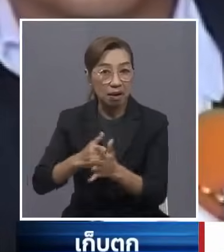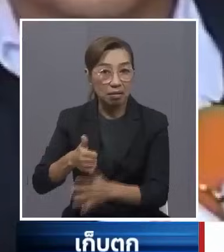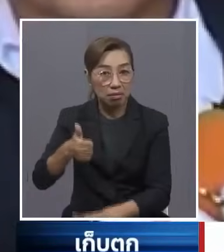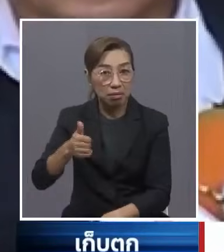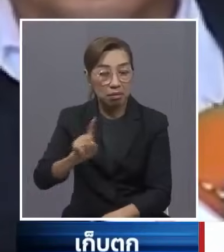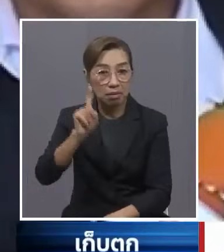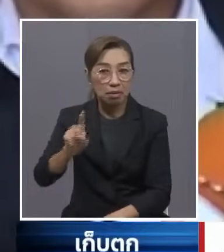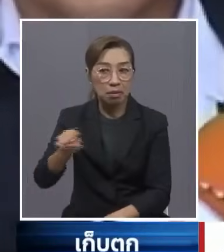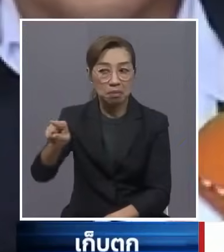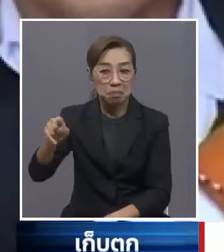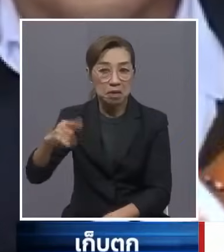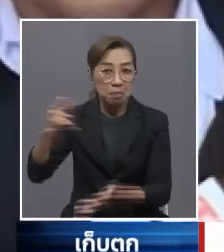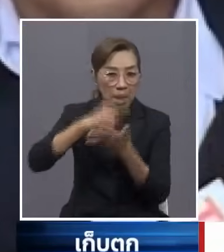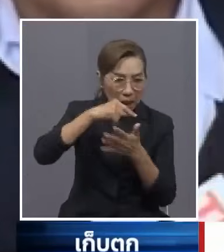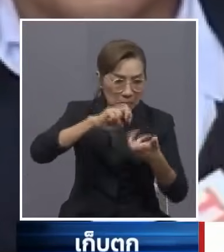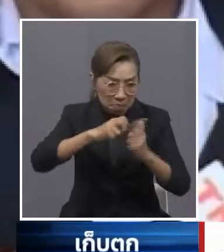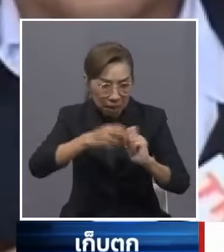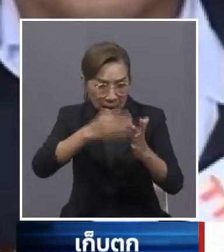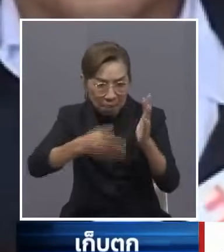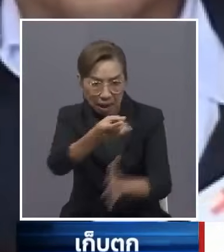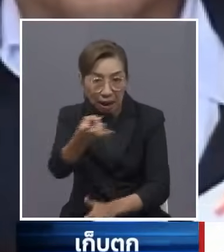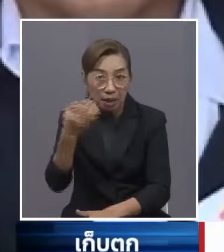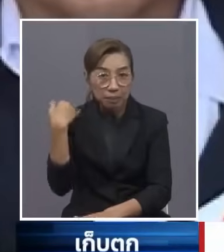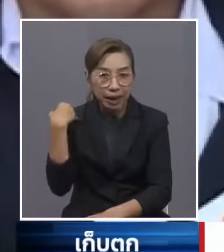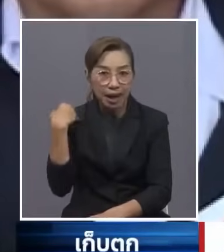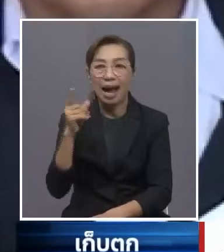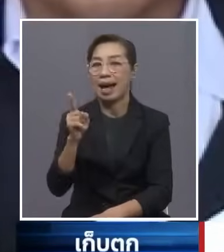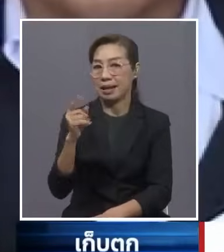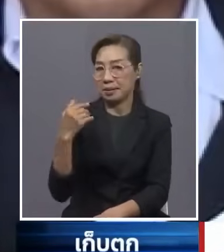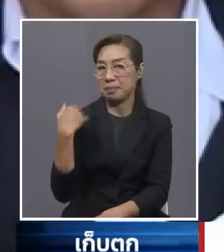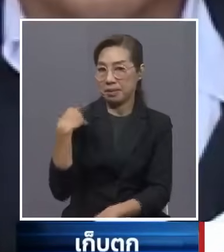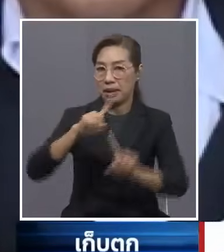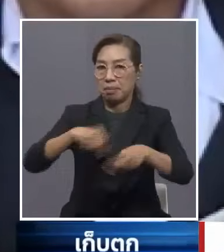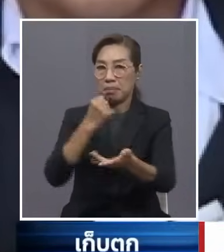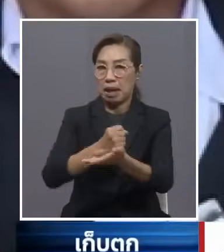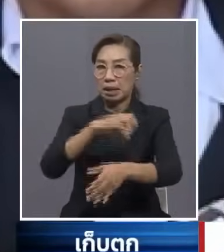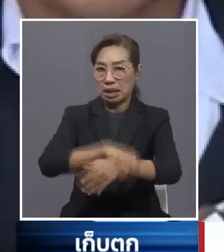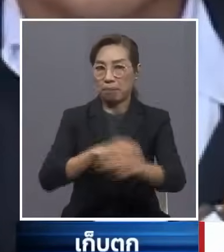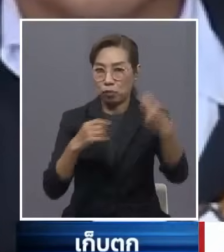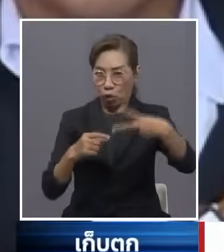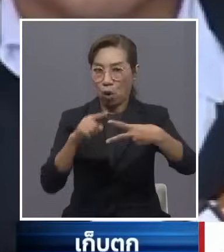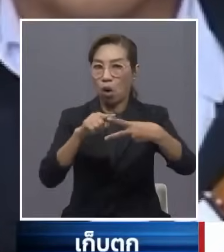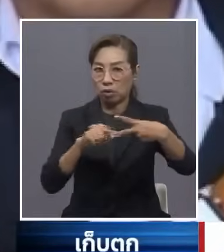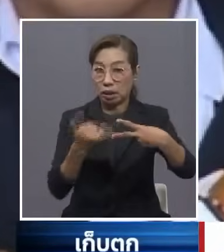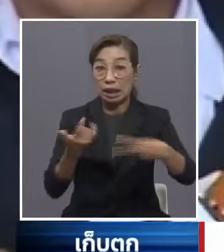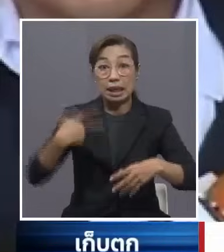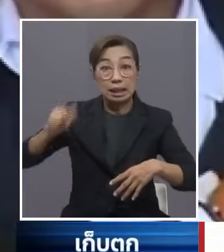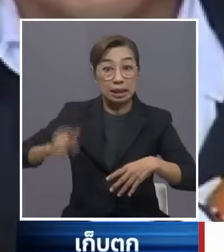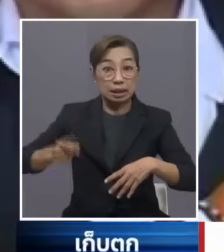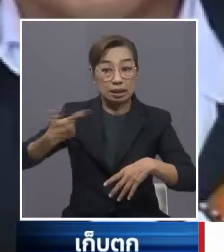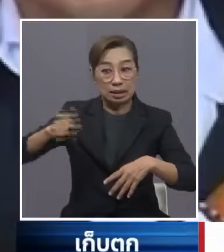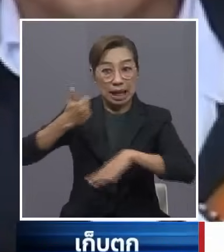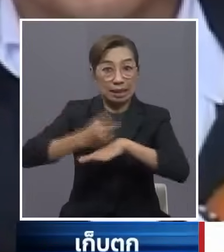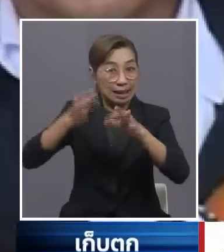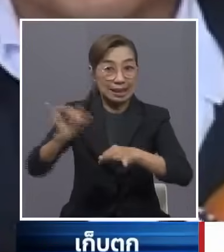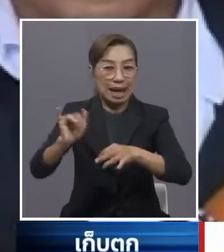เออขวากหนามอะไรยังมีอีกหรือเปล่าอืเอาอย่างน้อยก่อน 2หมายจับหมายจับนะยังไม่ได้ตัดสินนะฮะครับหมาย